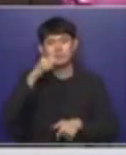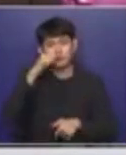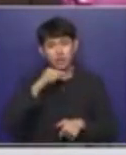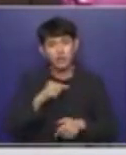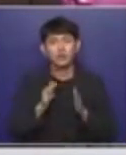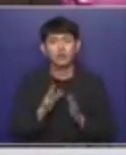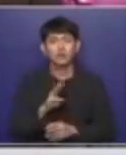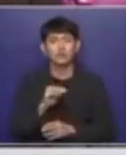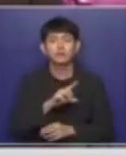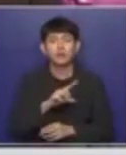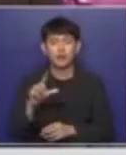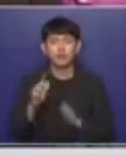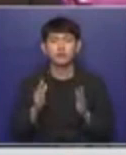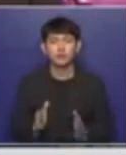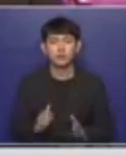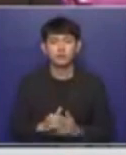ล้านคน